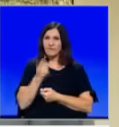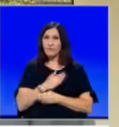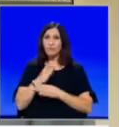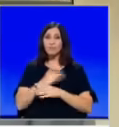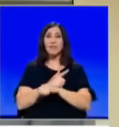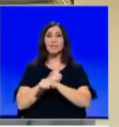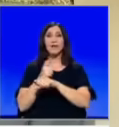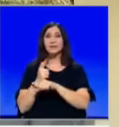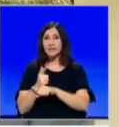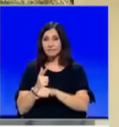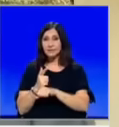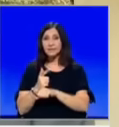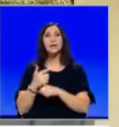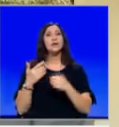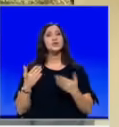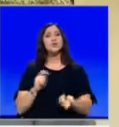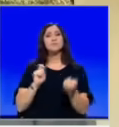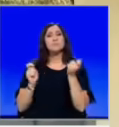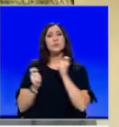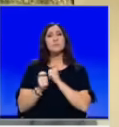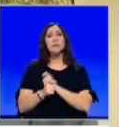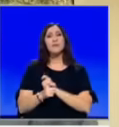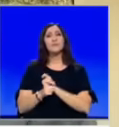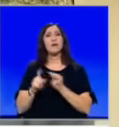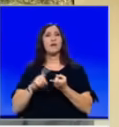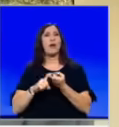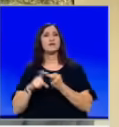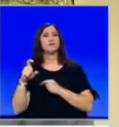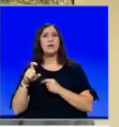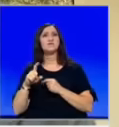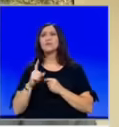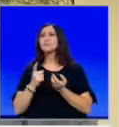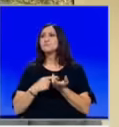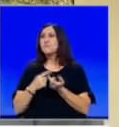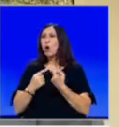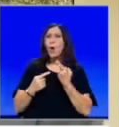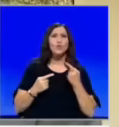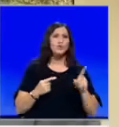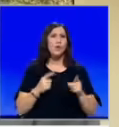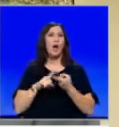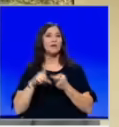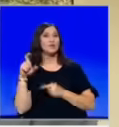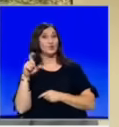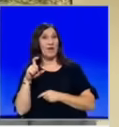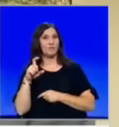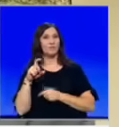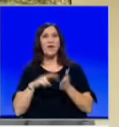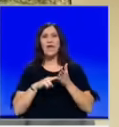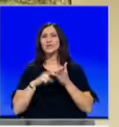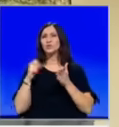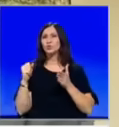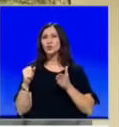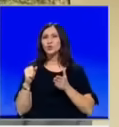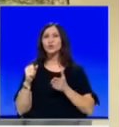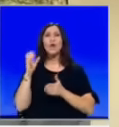последните седмици, че промяната на Калин Стоянов с някой друг Калин Стоянов и включително